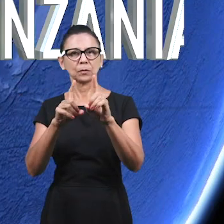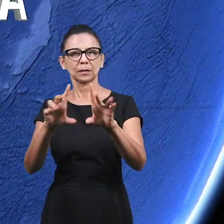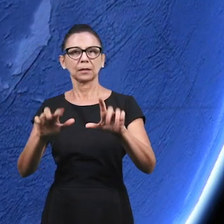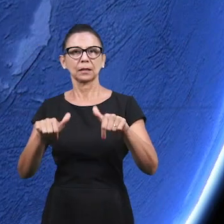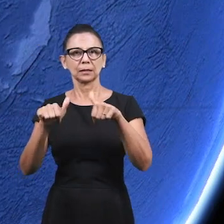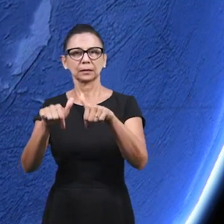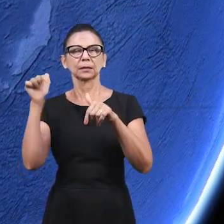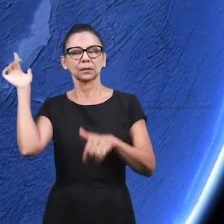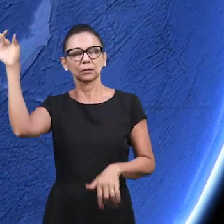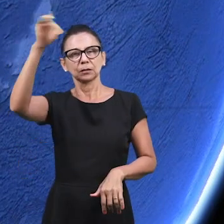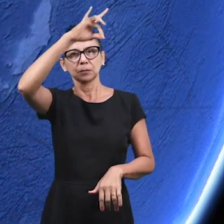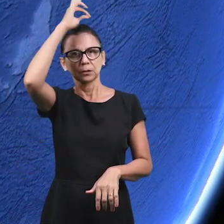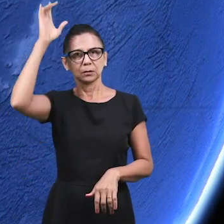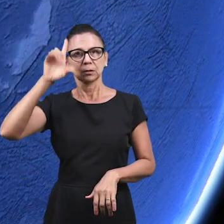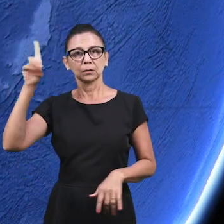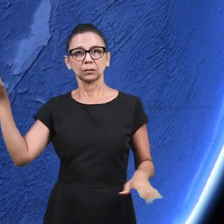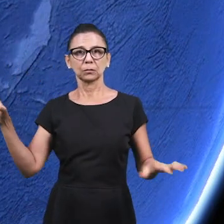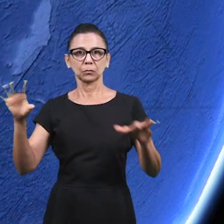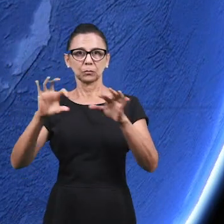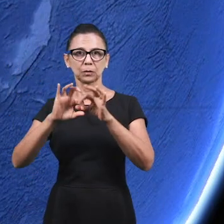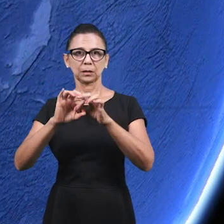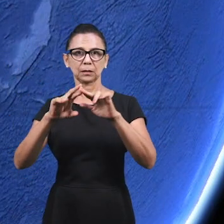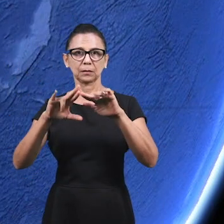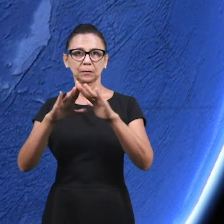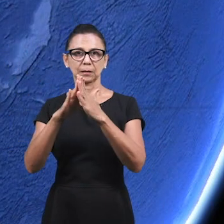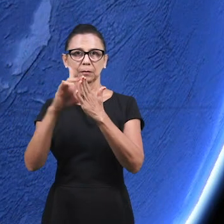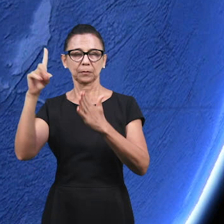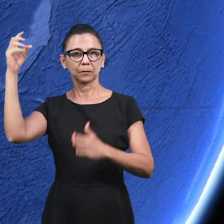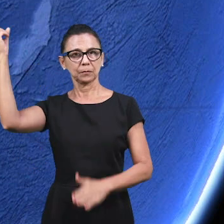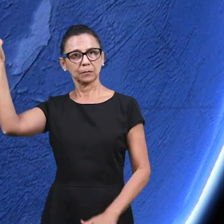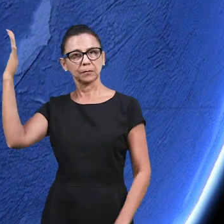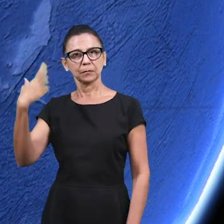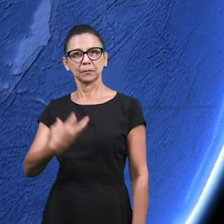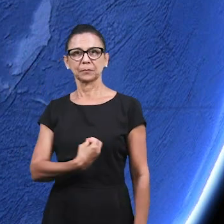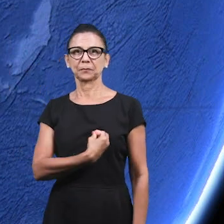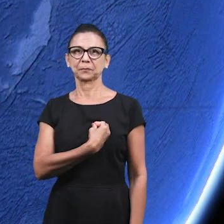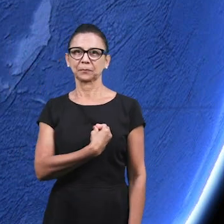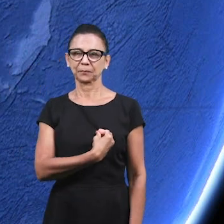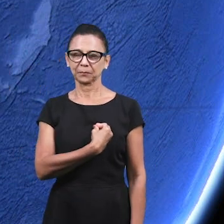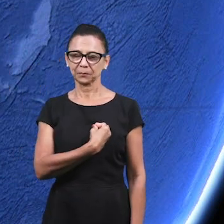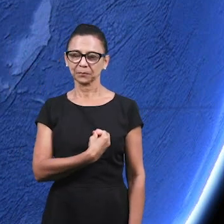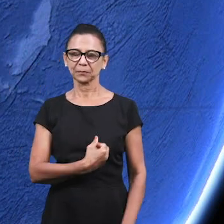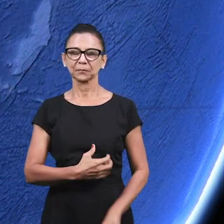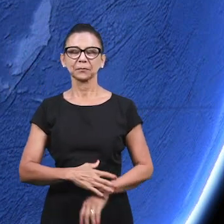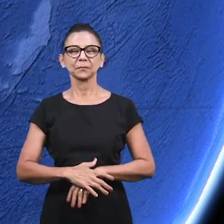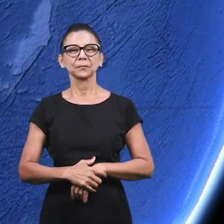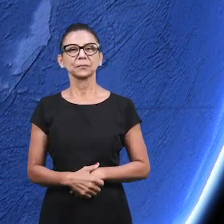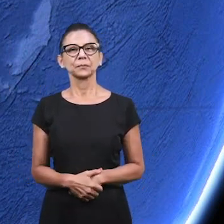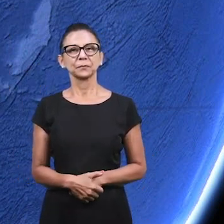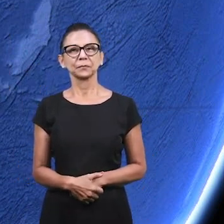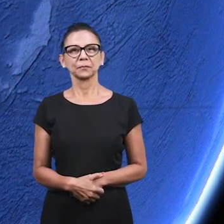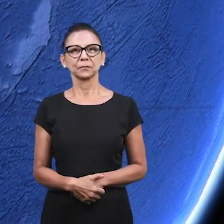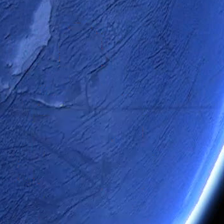du Saint-Esprit de Dieu et unies par la parole vivante.